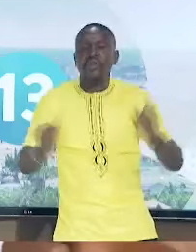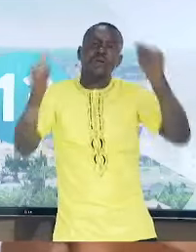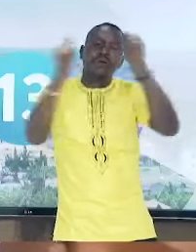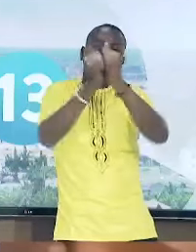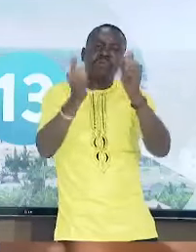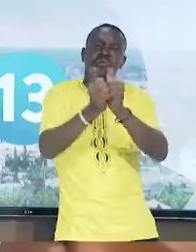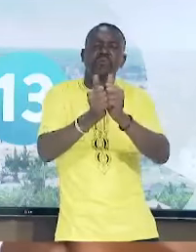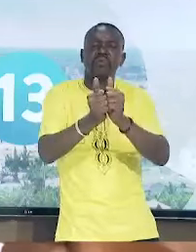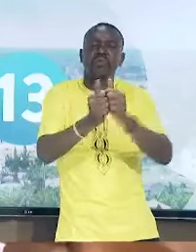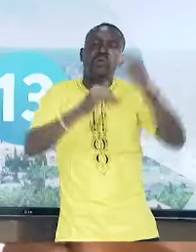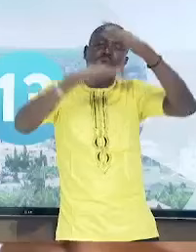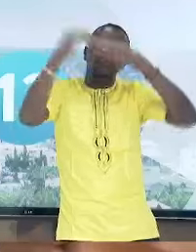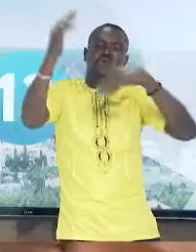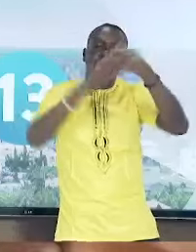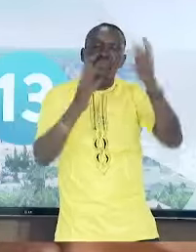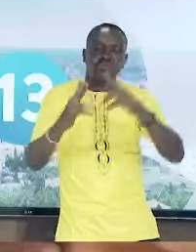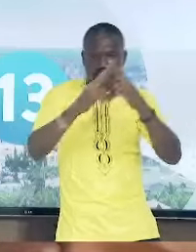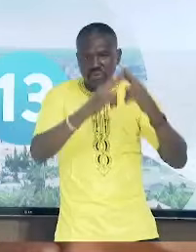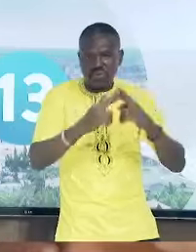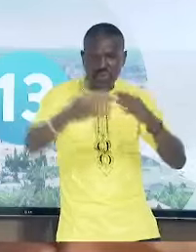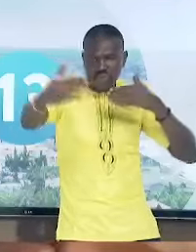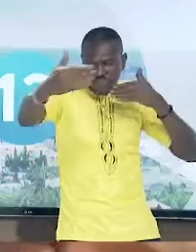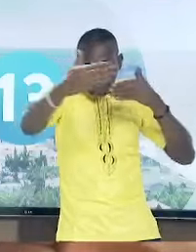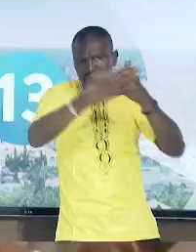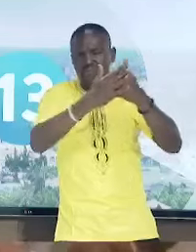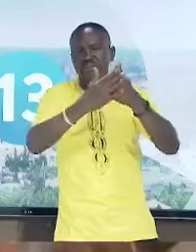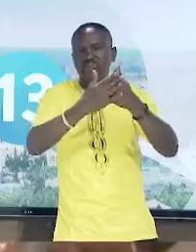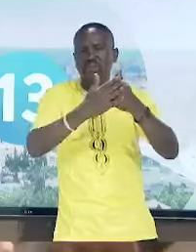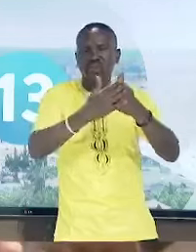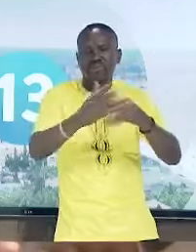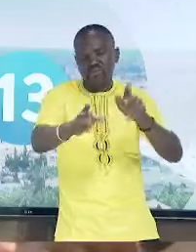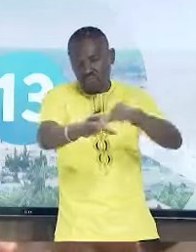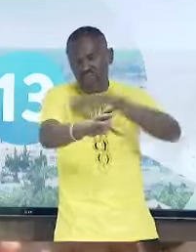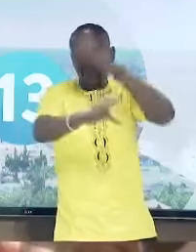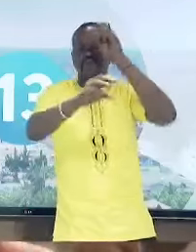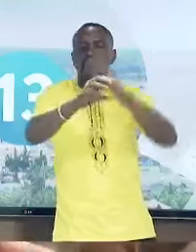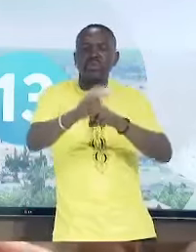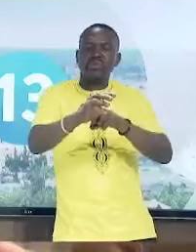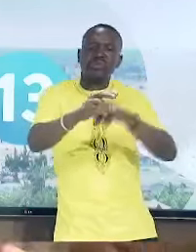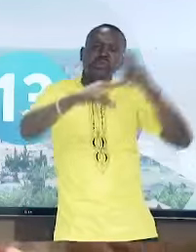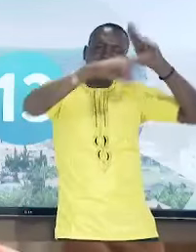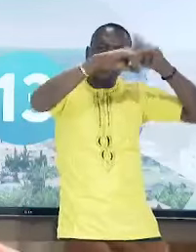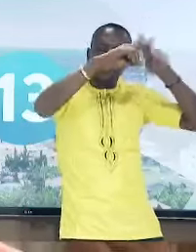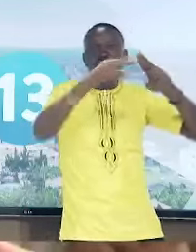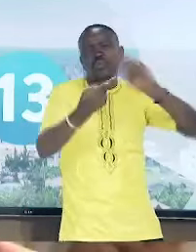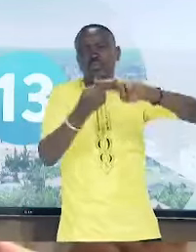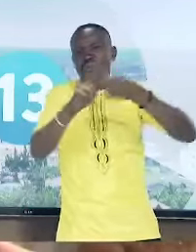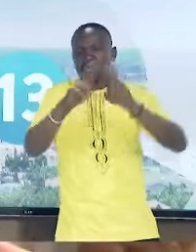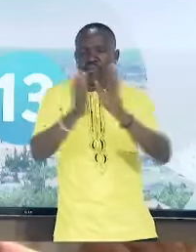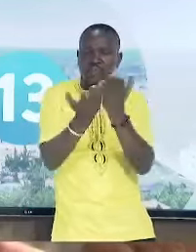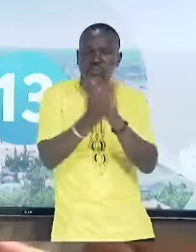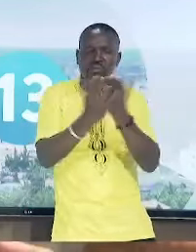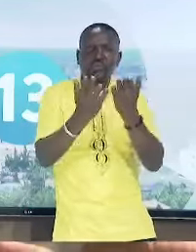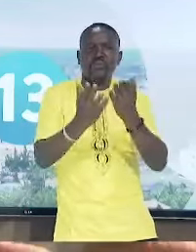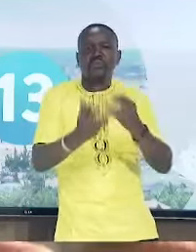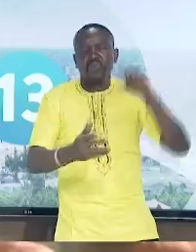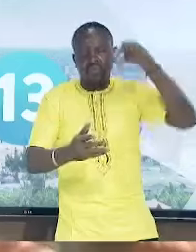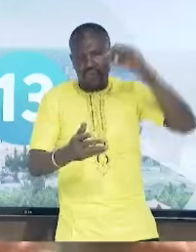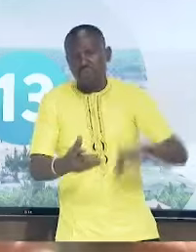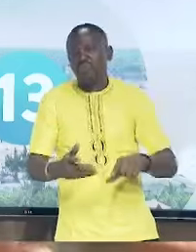une co-construction ensemble pour arriver à quelque chose de durable. Ça va augmenter le nombre de modules que